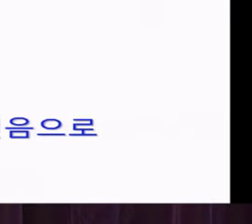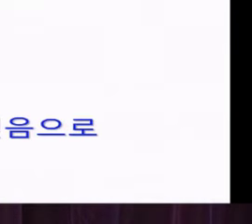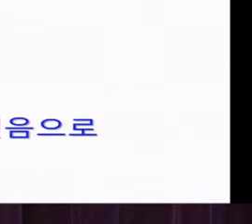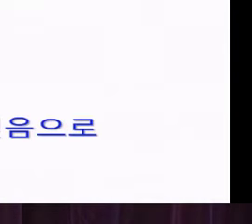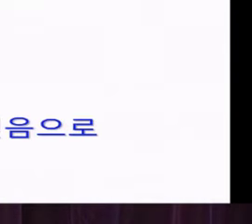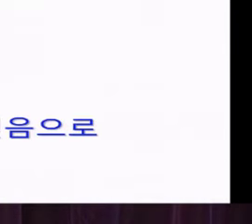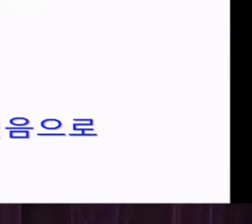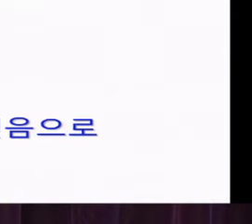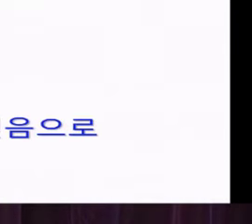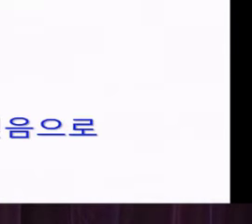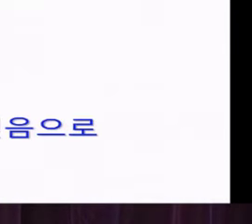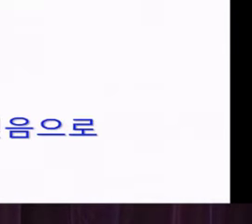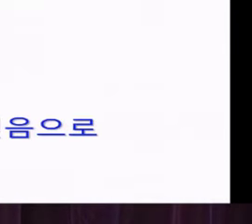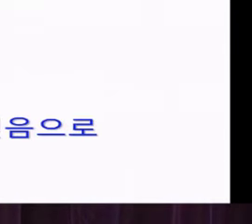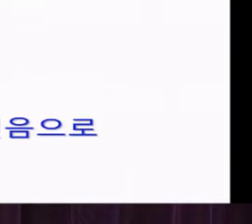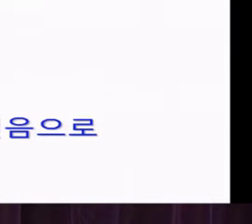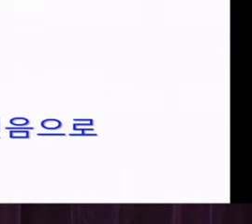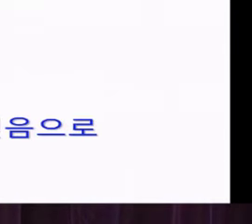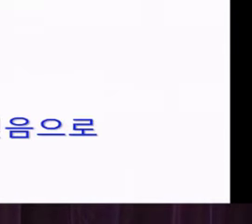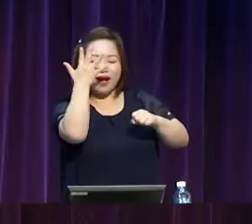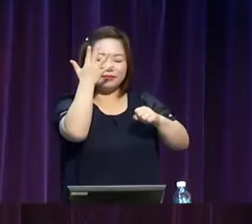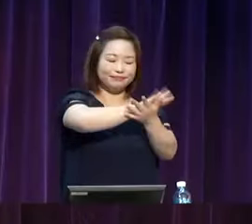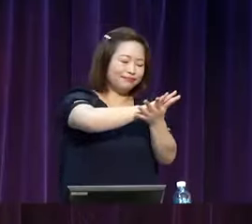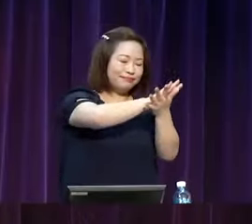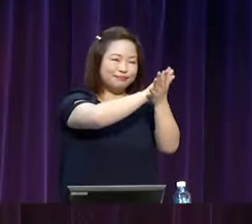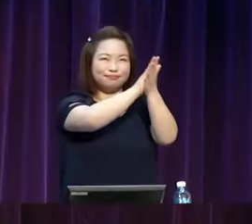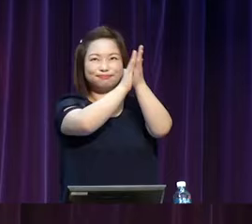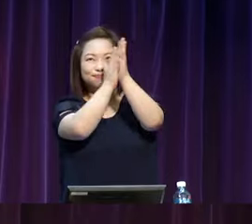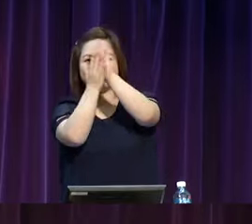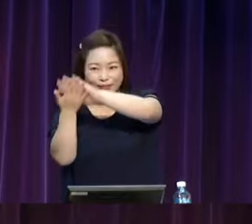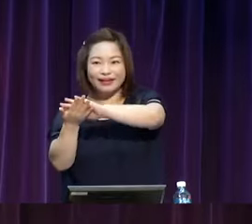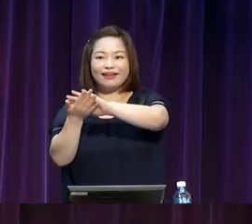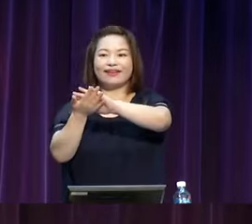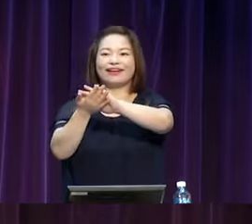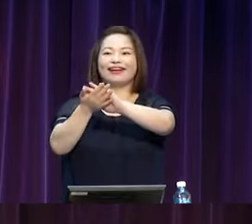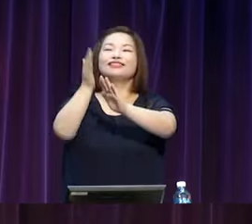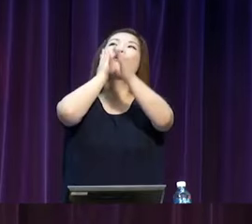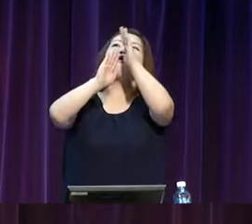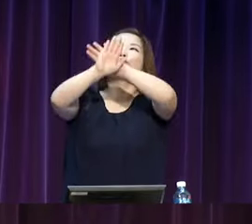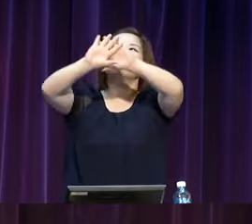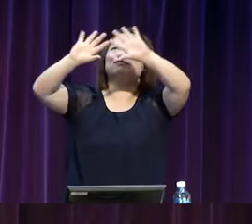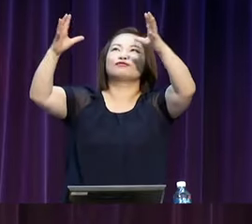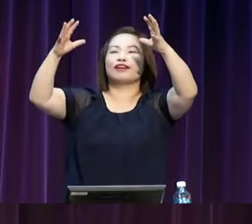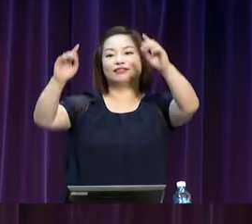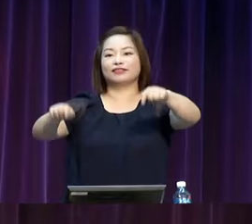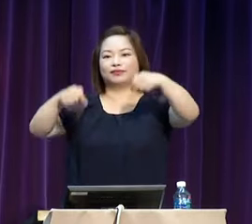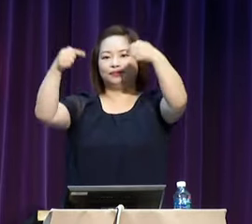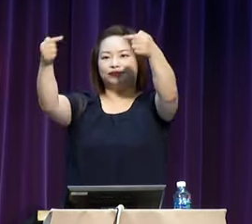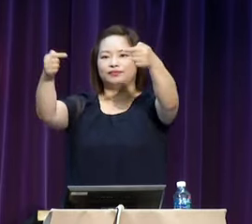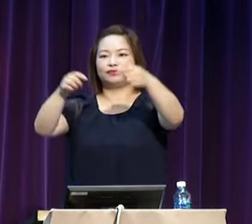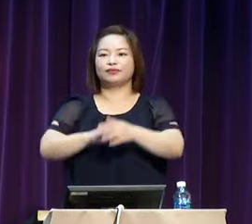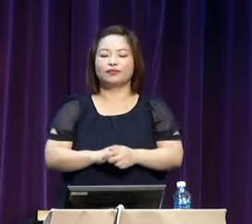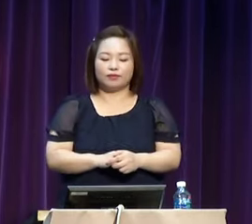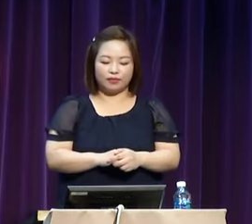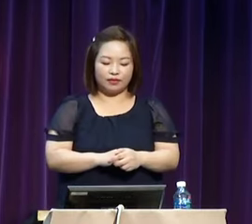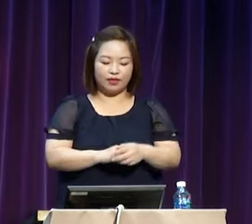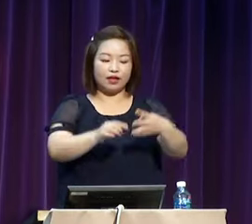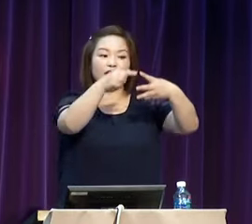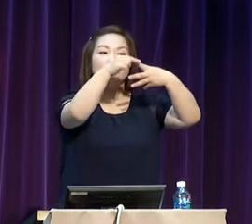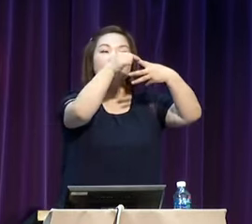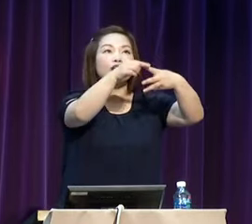하나님의 능력으로 되는 겁니다. 우리가 하는 게 아니에요. 그러니까 영혼의 구원을 받은